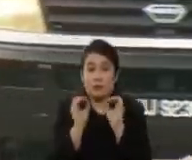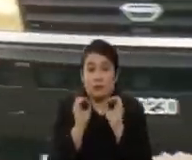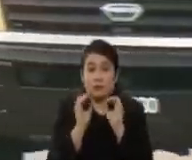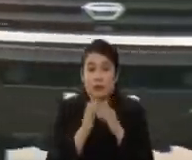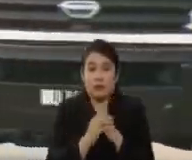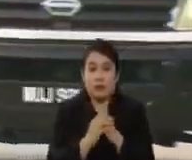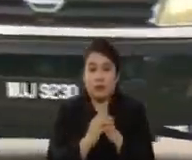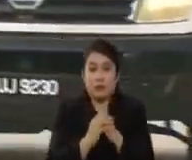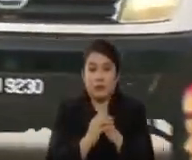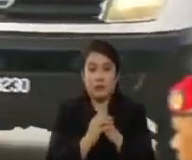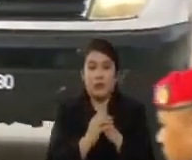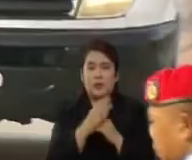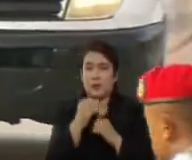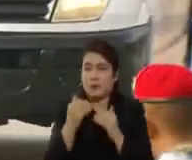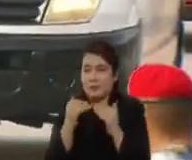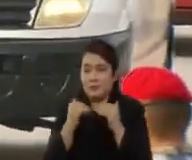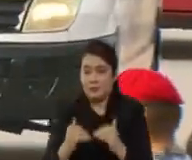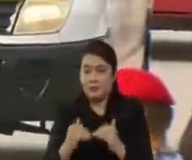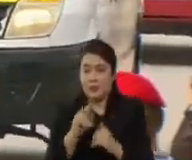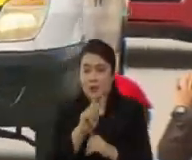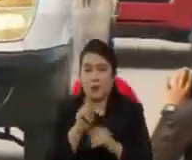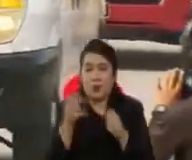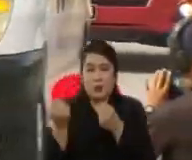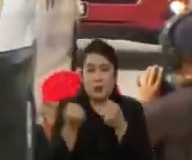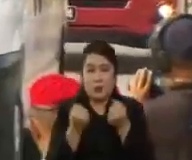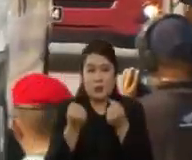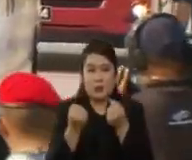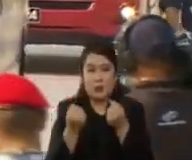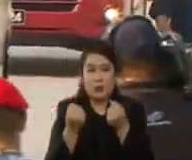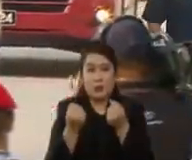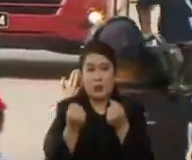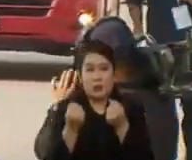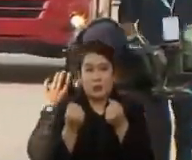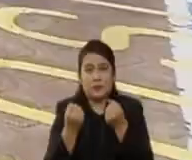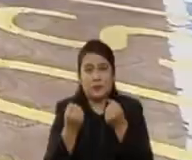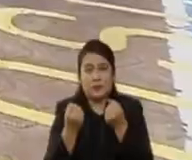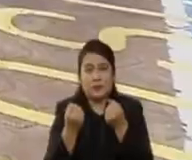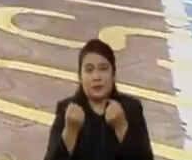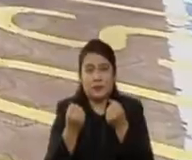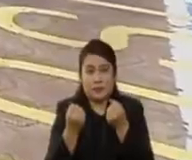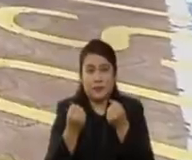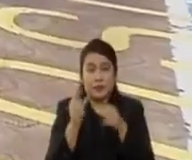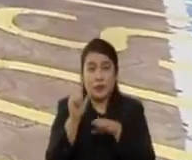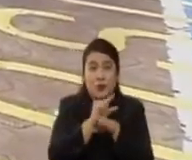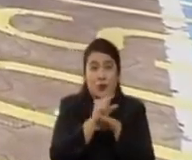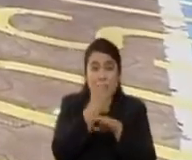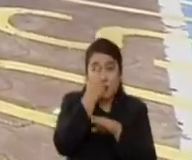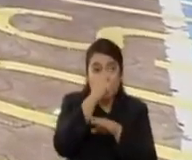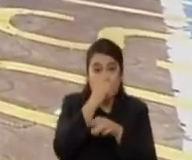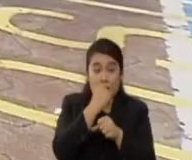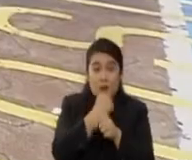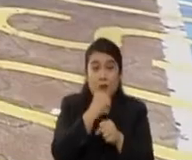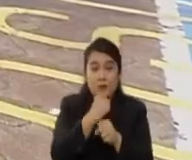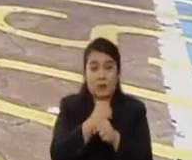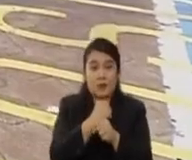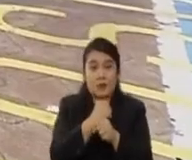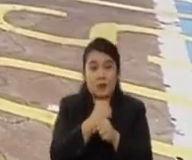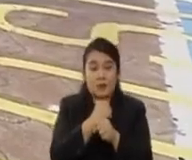GIN. Seterusnya, dua unit fire investigation vehicle yang digunakan untuk kerja-kerja